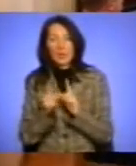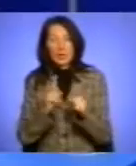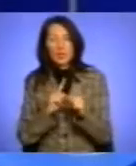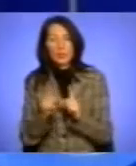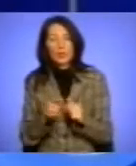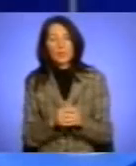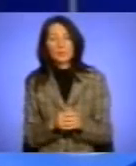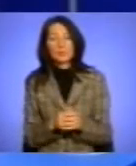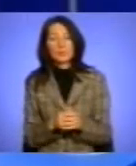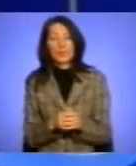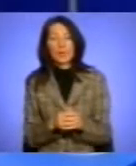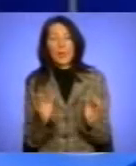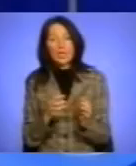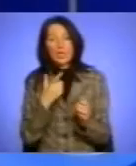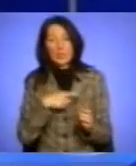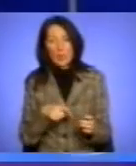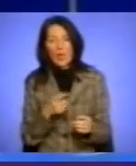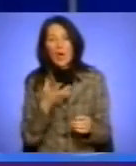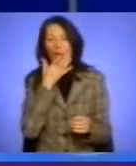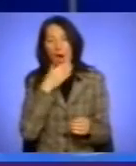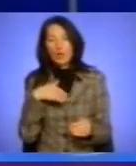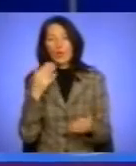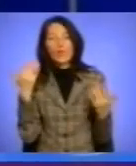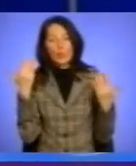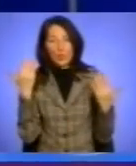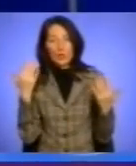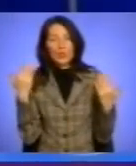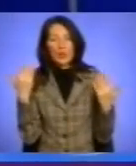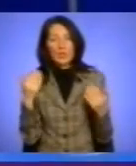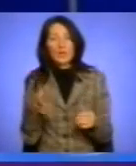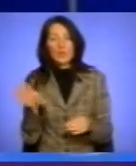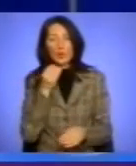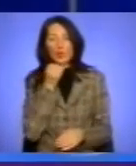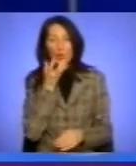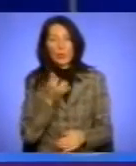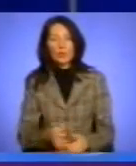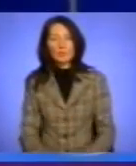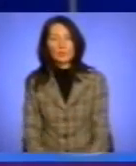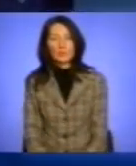Бережіть себе і гарного вам відпочинку у вихідні. На все добре!